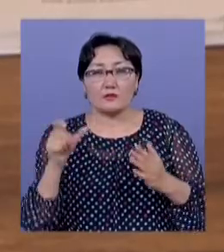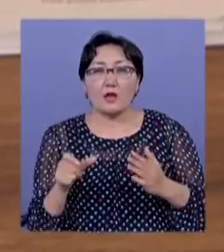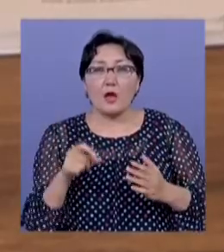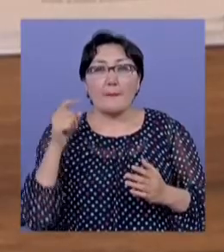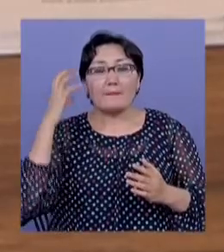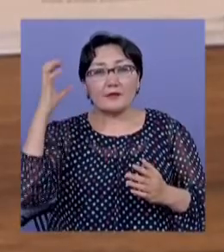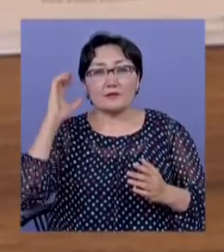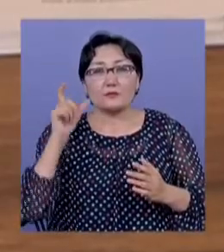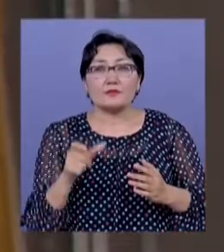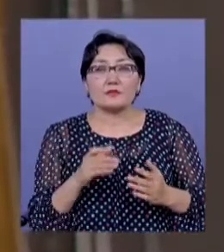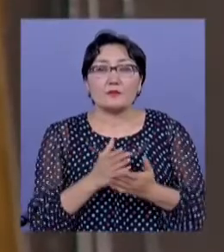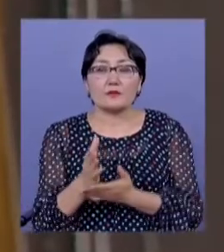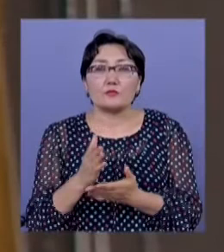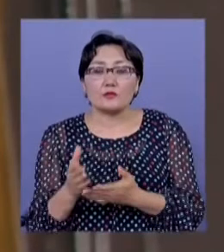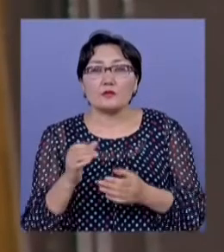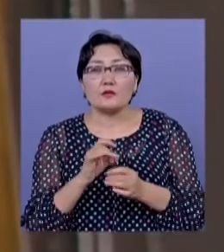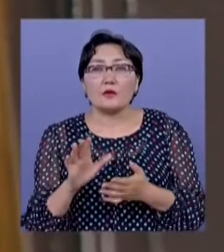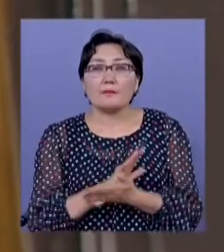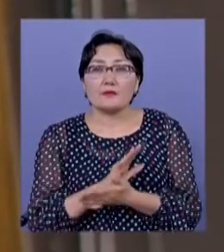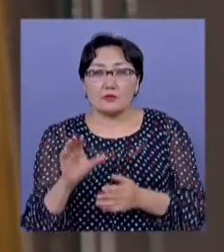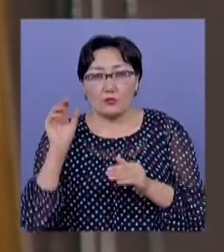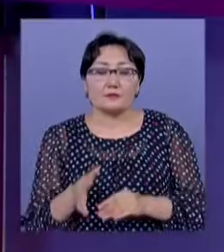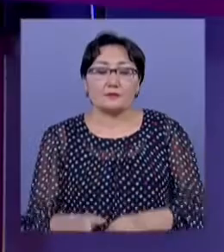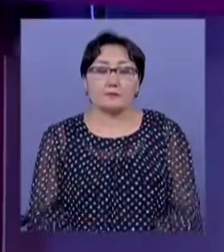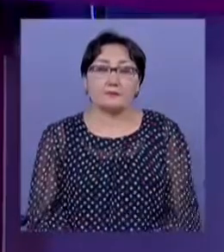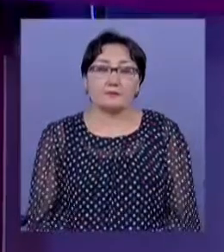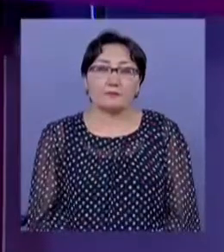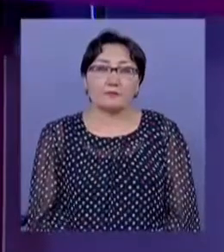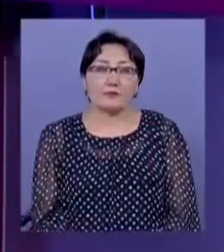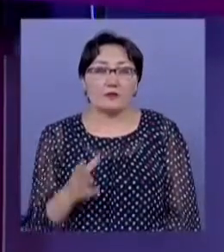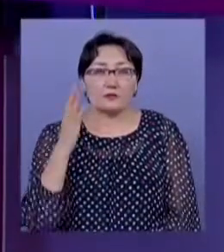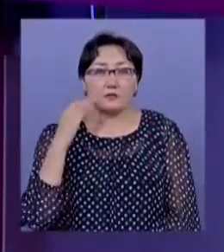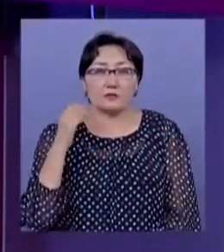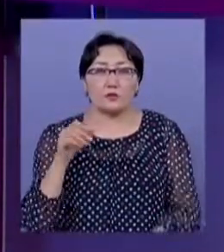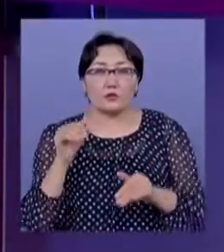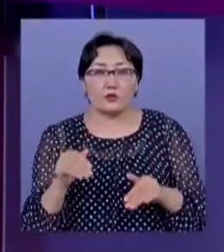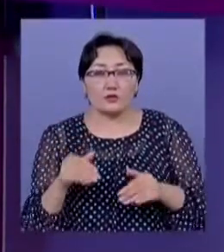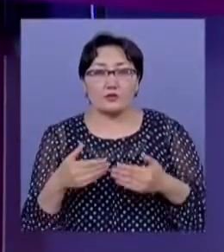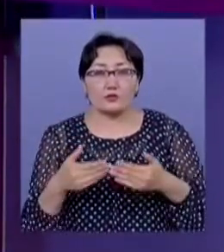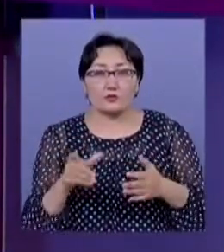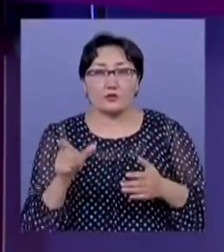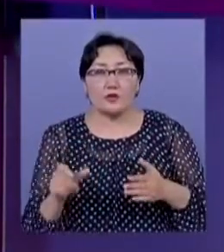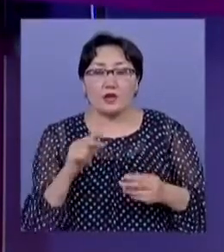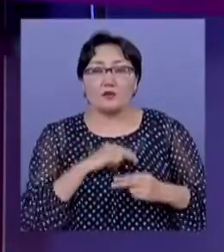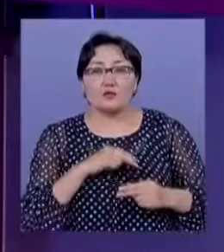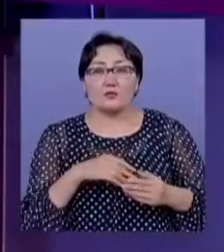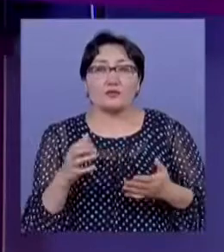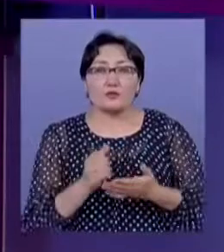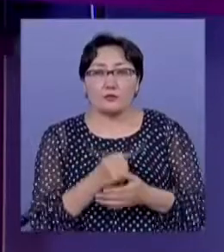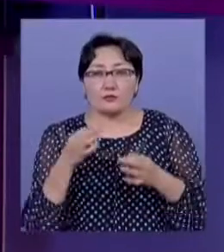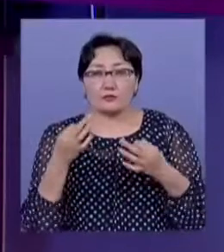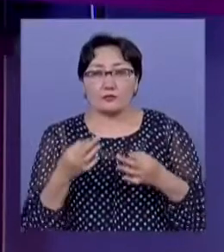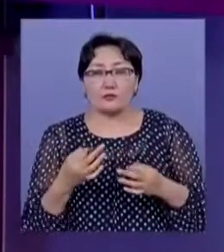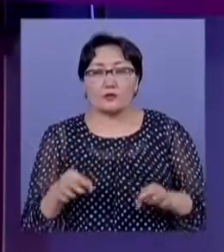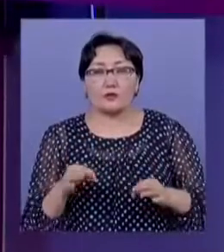психологтар бағыт-бағдар көрсетіп, тегін оқуларға жібереді. Алматыда колледж түлектеріне жұмыс табу жеңілдейді. Жаңа